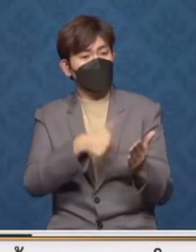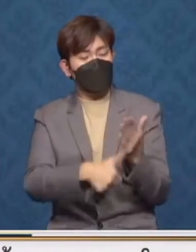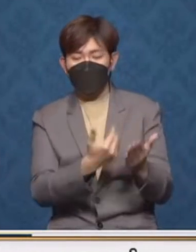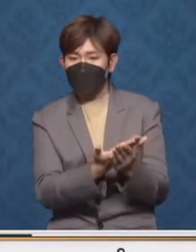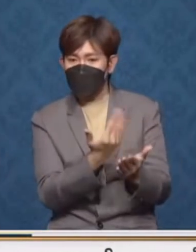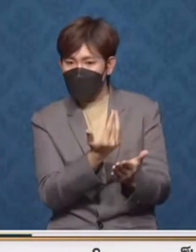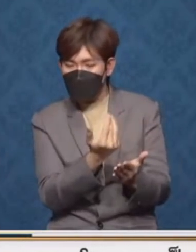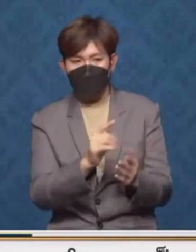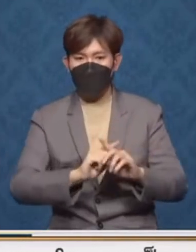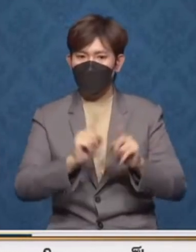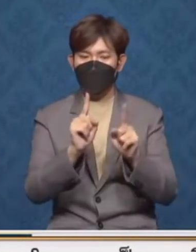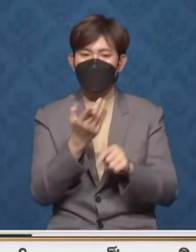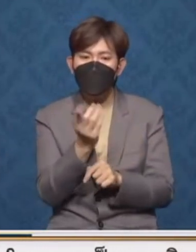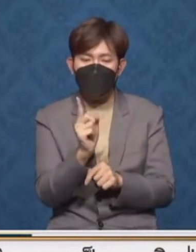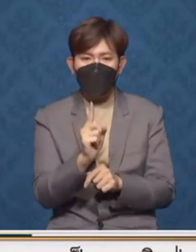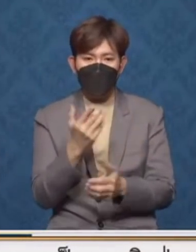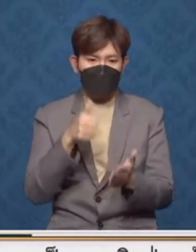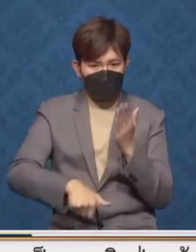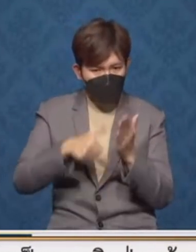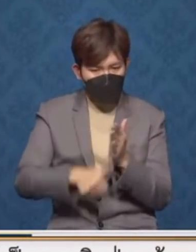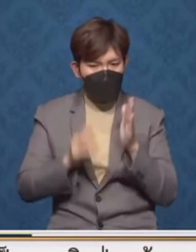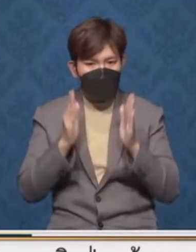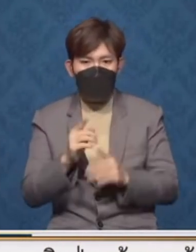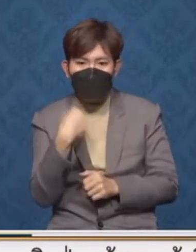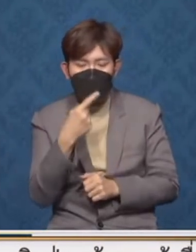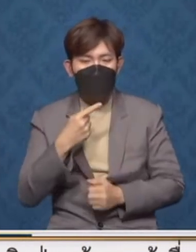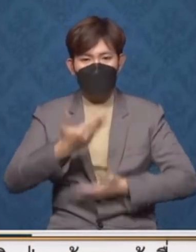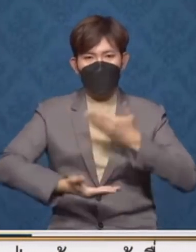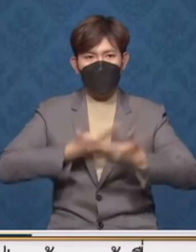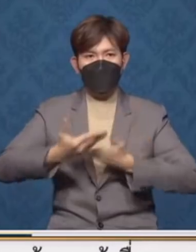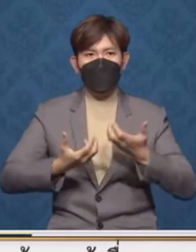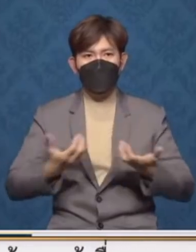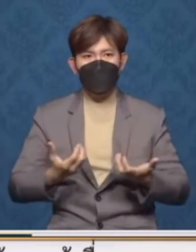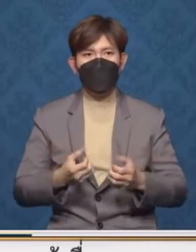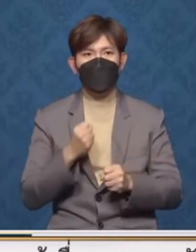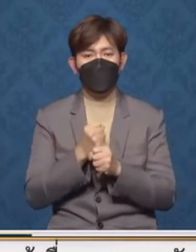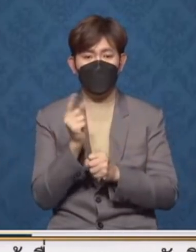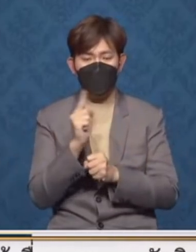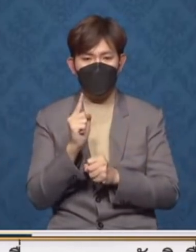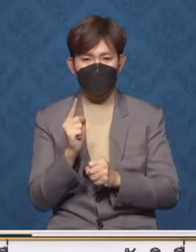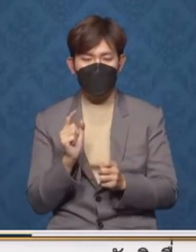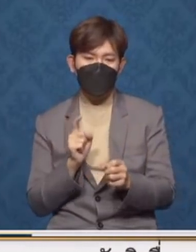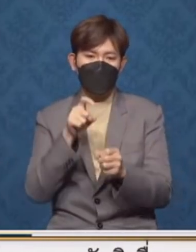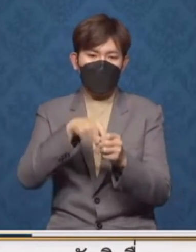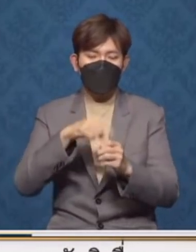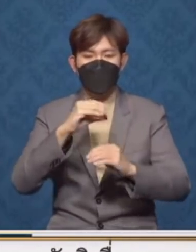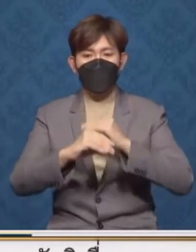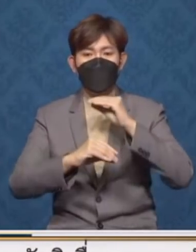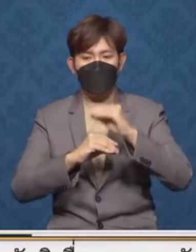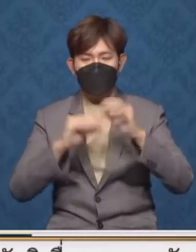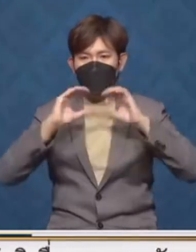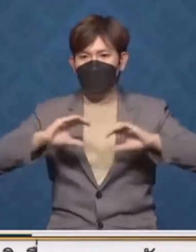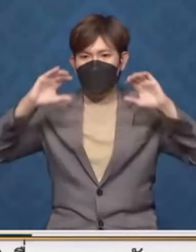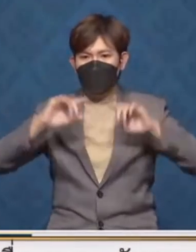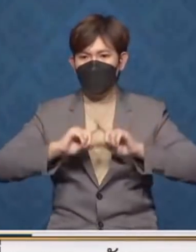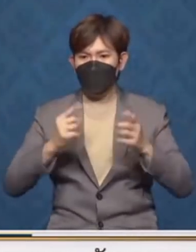แต่จะรีดเลือดกับปูกำลังจะต้องเก็บภาษี 3ข้อค้าแม่ค้าที่กำลังเข้าร่วมโครงการของรัฐบาลทั้งๆที่เขาแทบจะล้ม